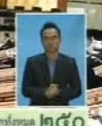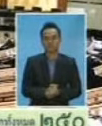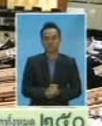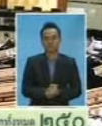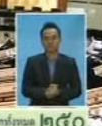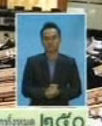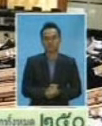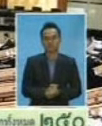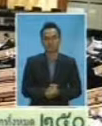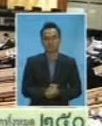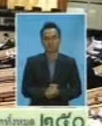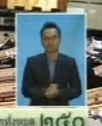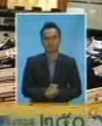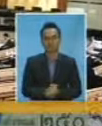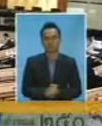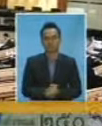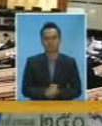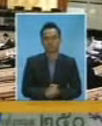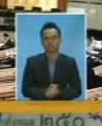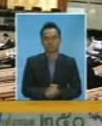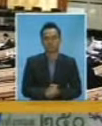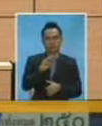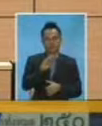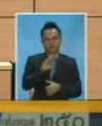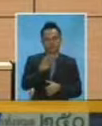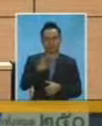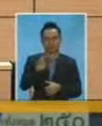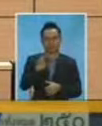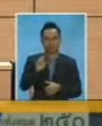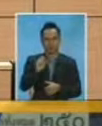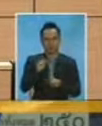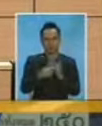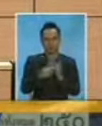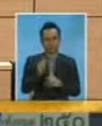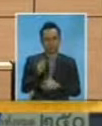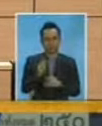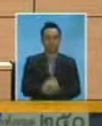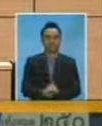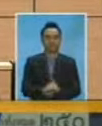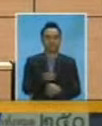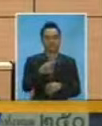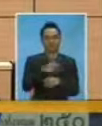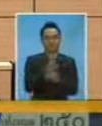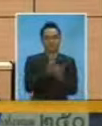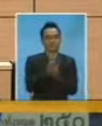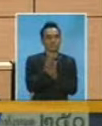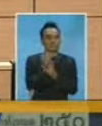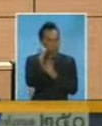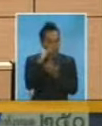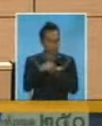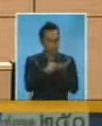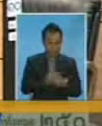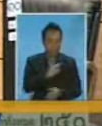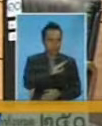ำคัญนะครับในระหว่างการหารือเนี่ยมีการยื่นเรื่องกรณีของประชาชนพบเห็นว่ามีการล้มล้